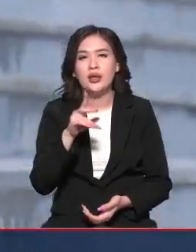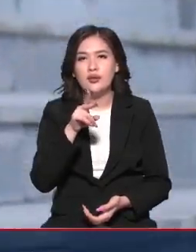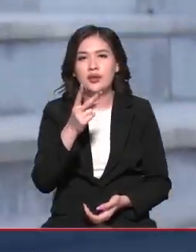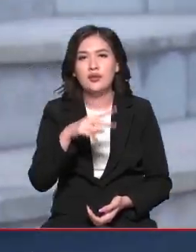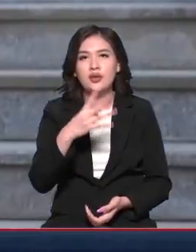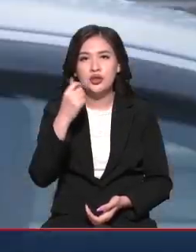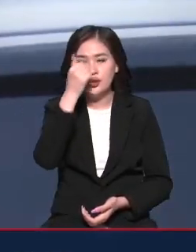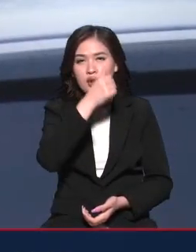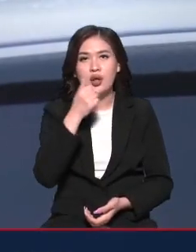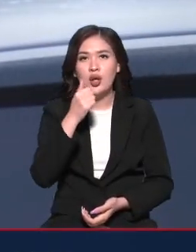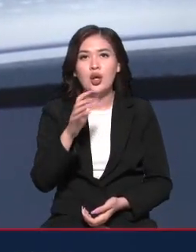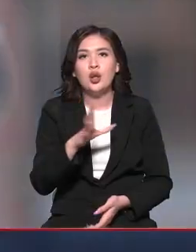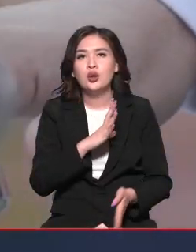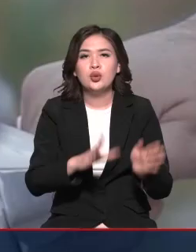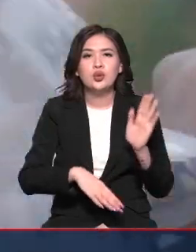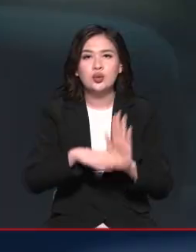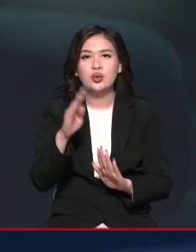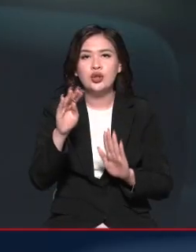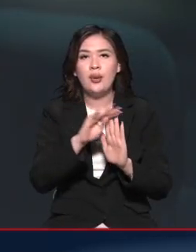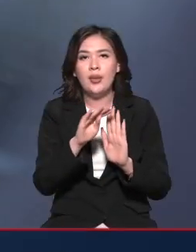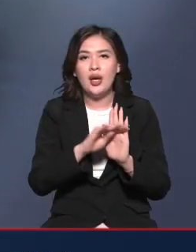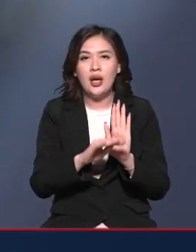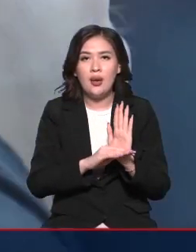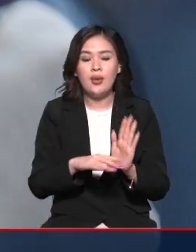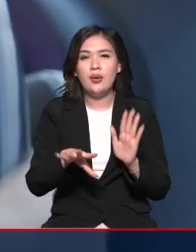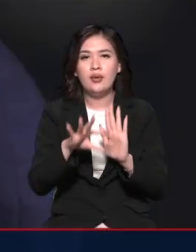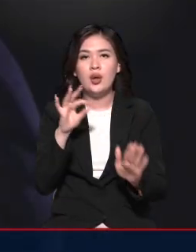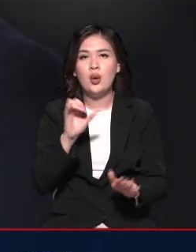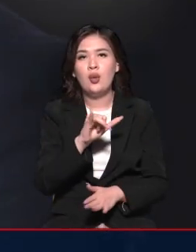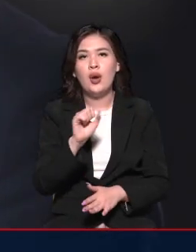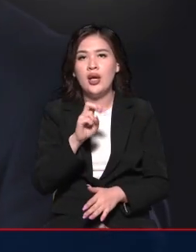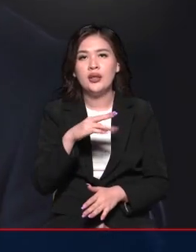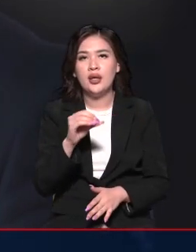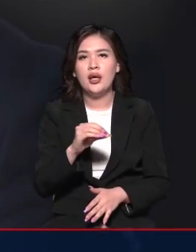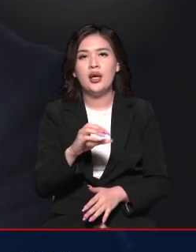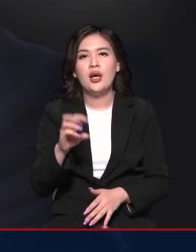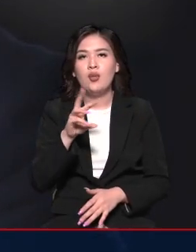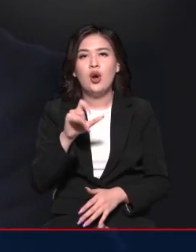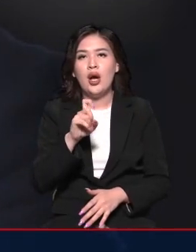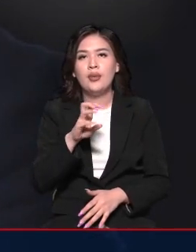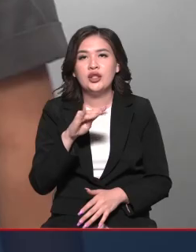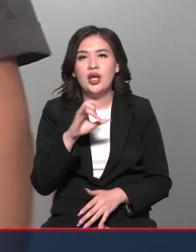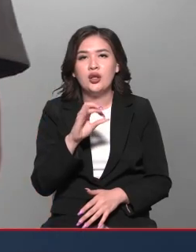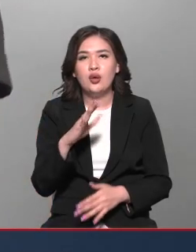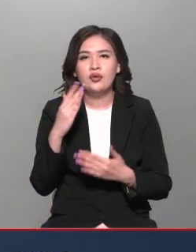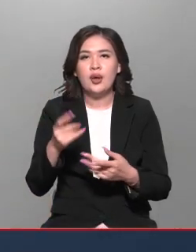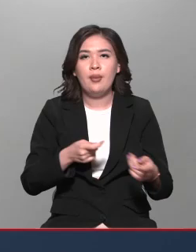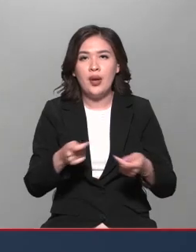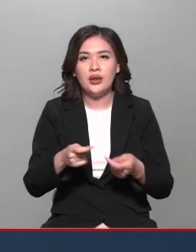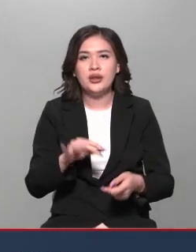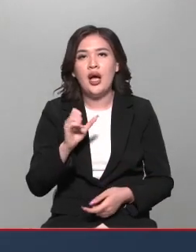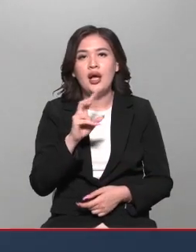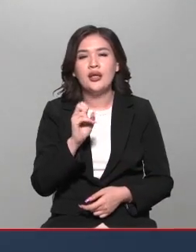2024 в номинации лучшая аналитическая программа отобран проект в Аде с ведущим ер булатом Мухамеджанов программа Она